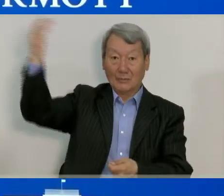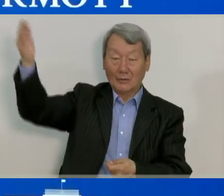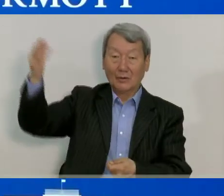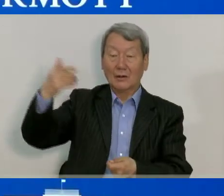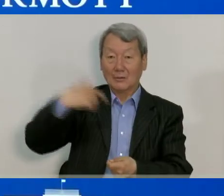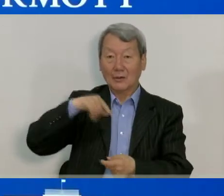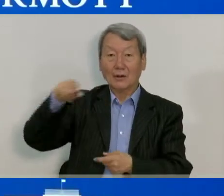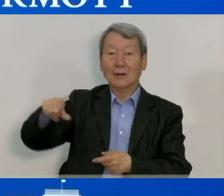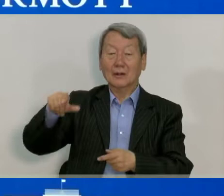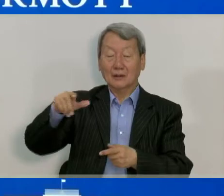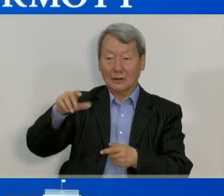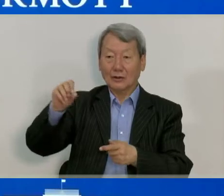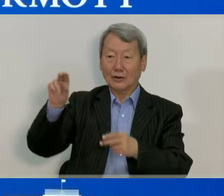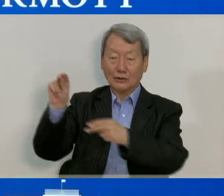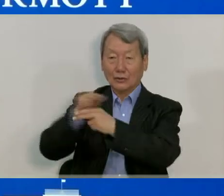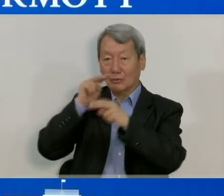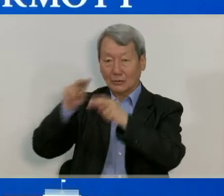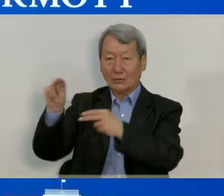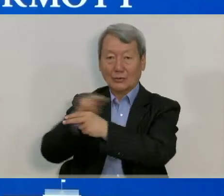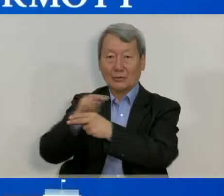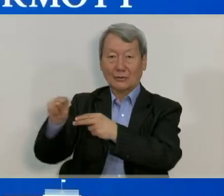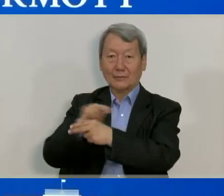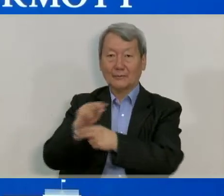биз ошол жерден буларды дарылап жатабыз азыр.